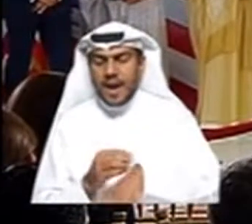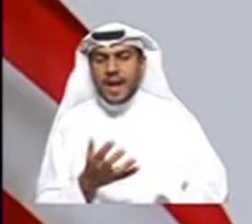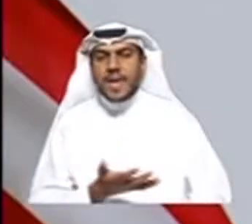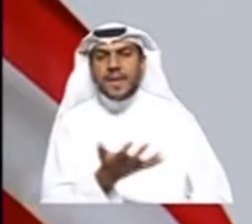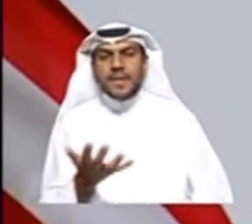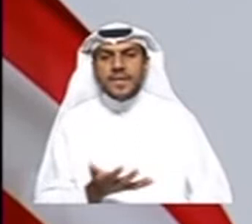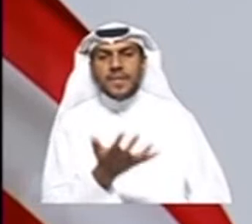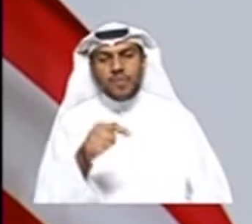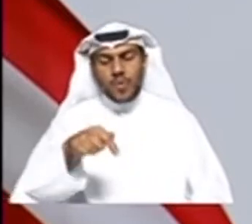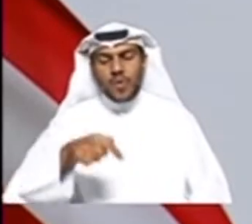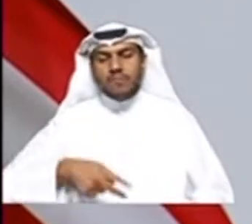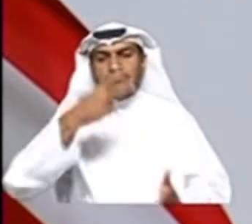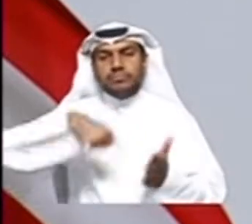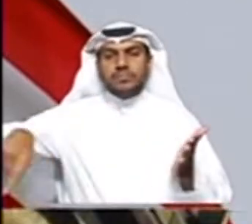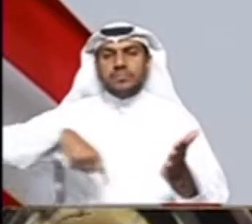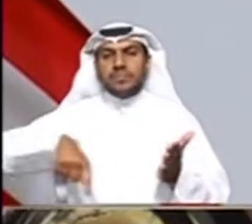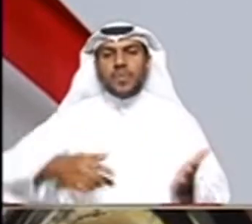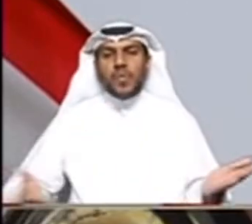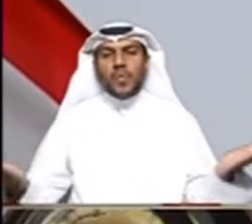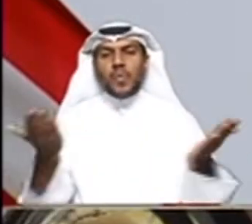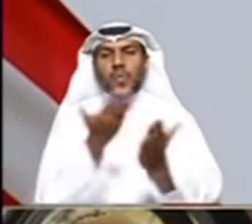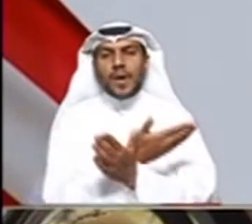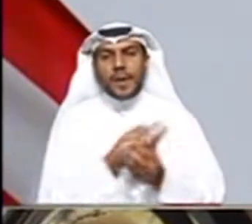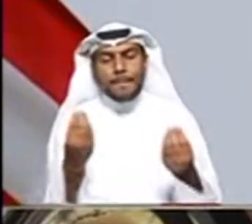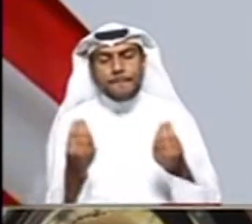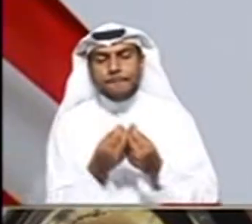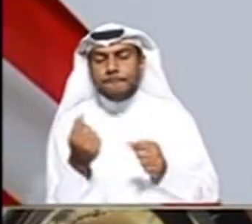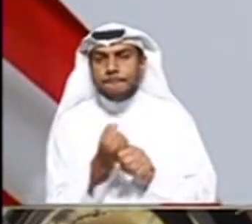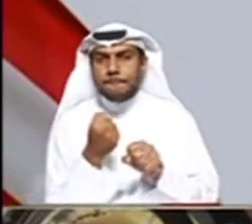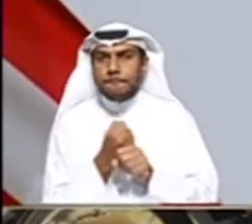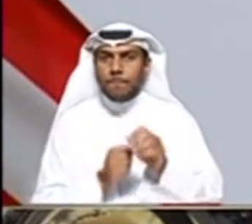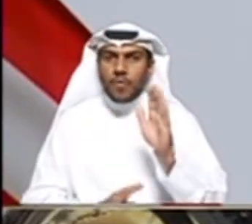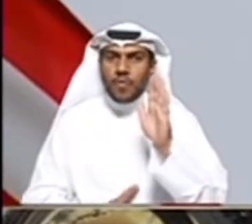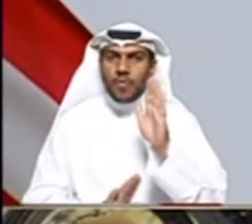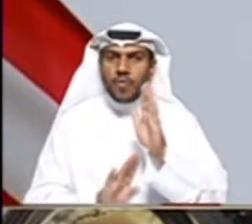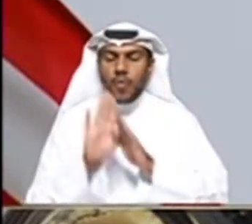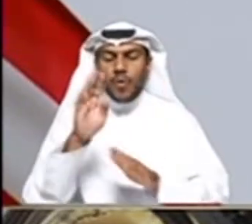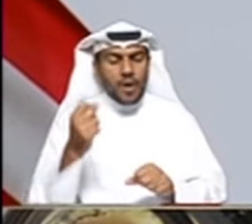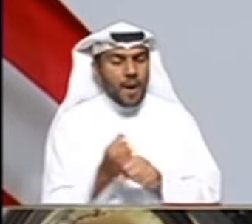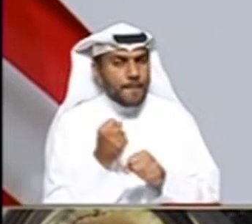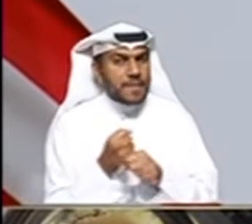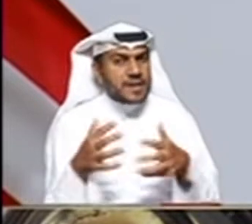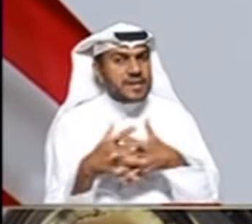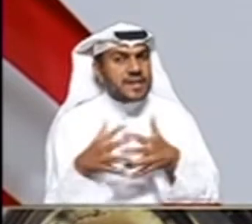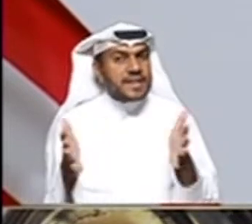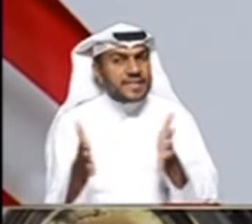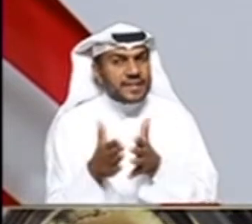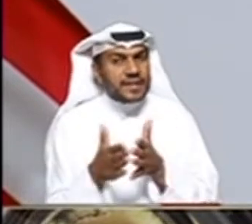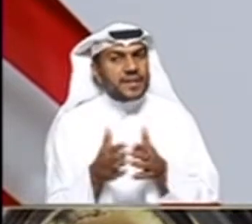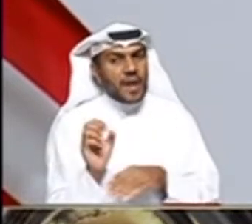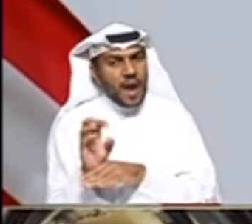وقعنا اليوم على مذكرة لتشجيع ريادة الأعمال والأعمال الصغيرة هنا في الكويت، وهذا سيرسل